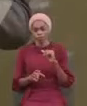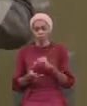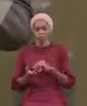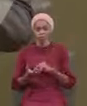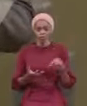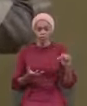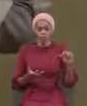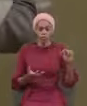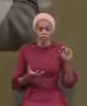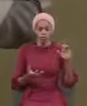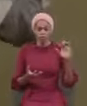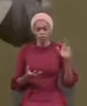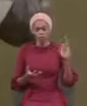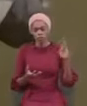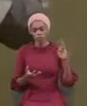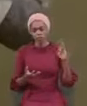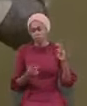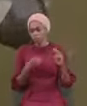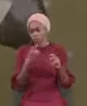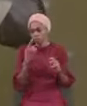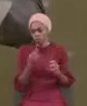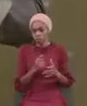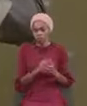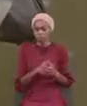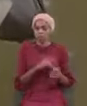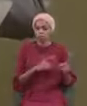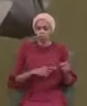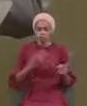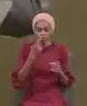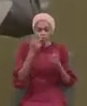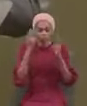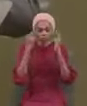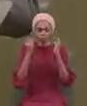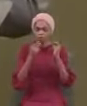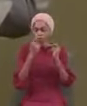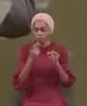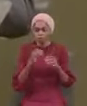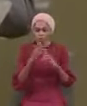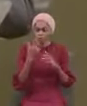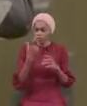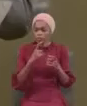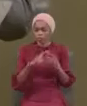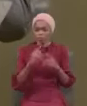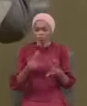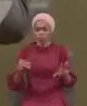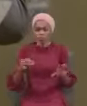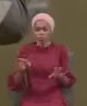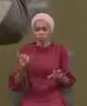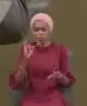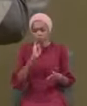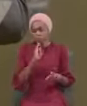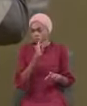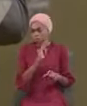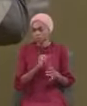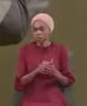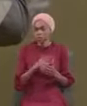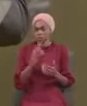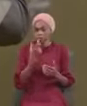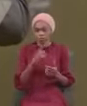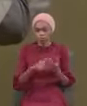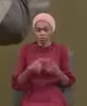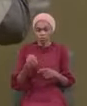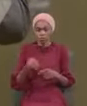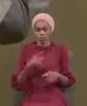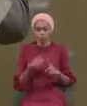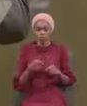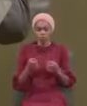dit l'Éternel parla à Moïse dit aux enfants d'Israël et dis-leur quand vous serez arrivés dans le pays